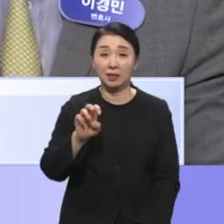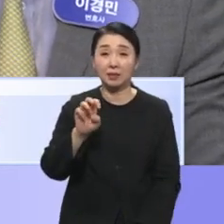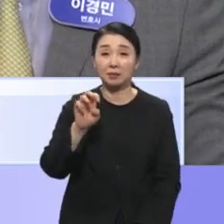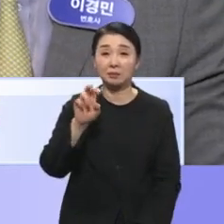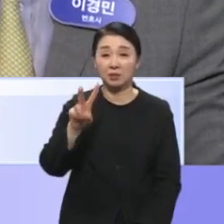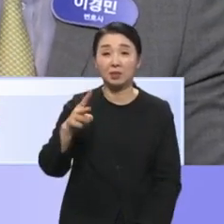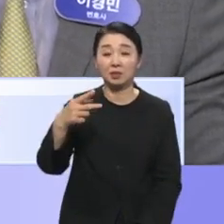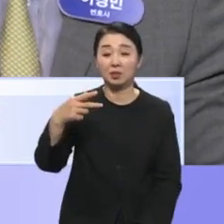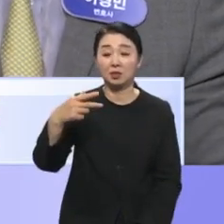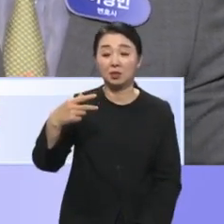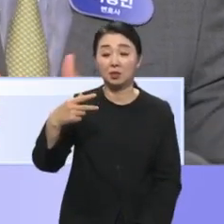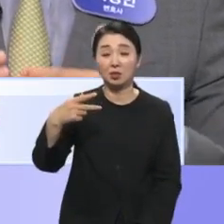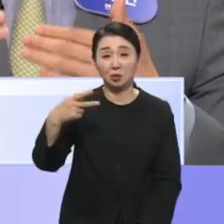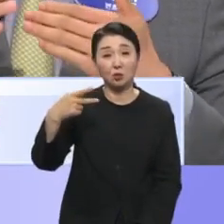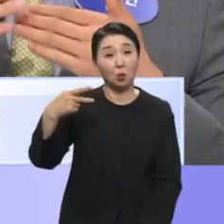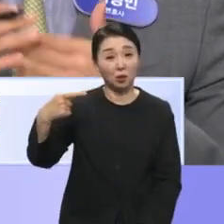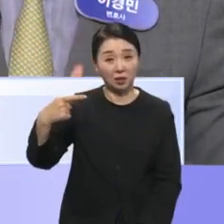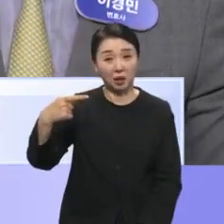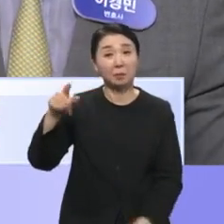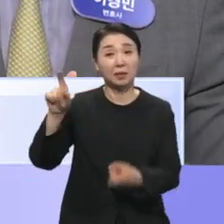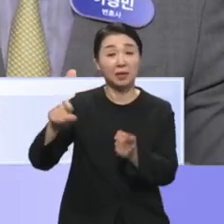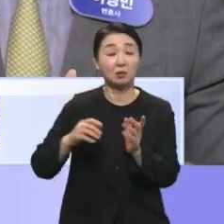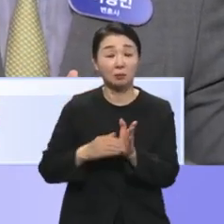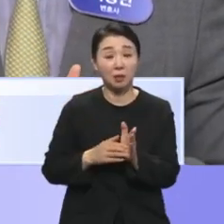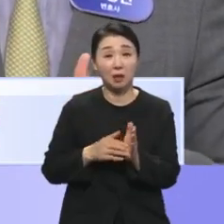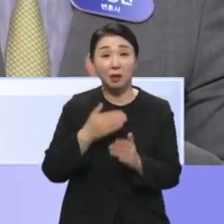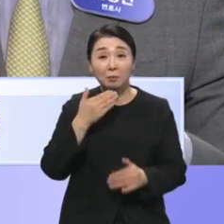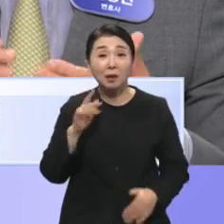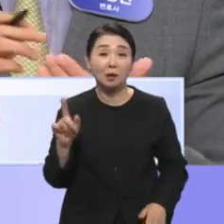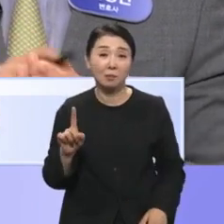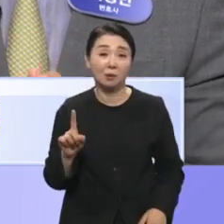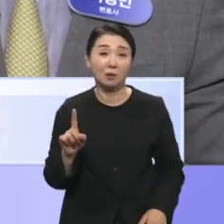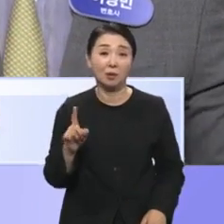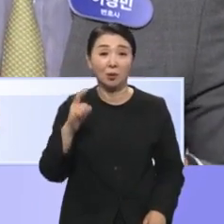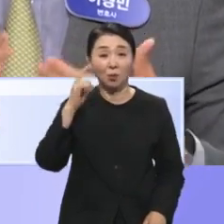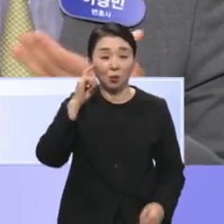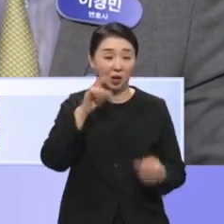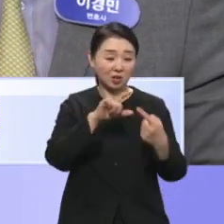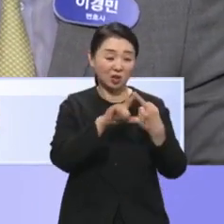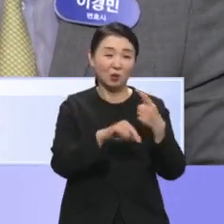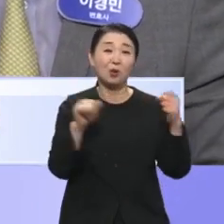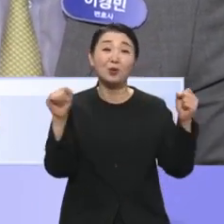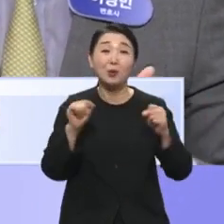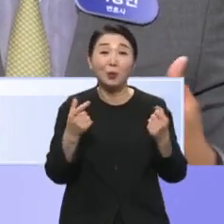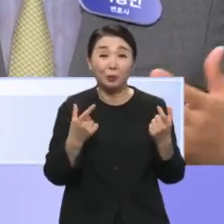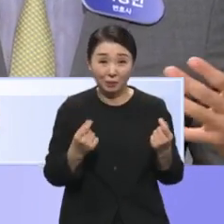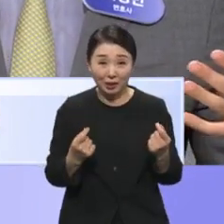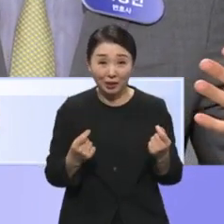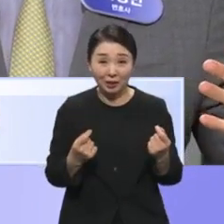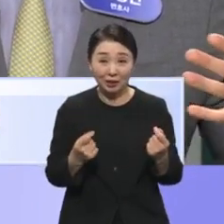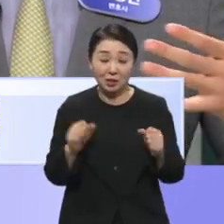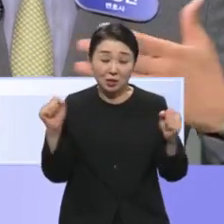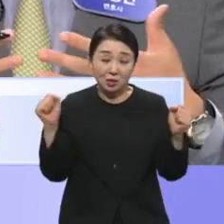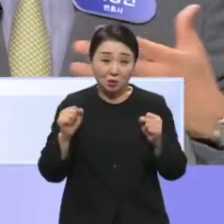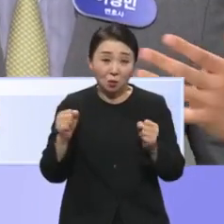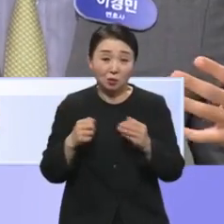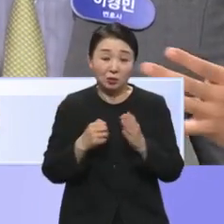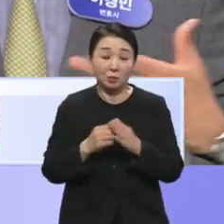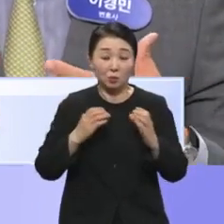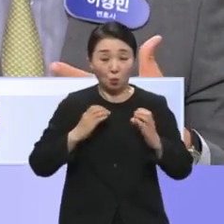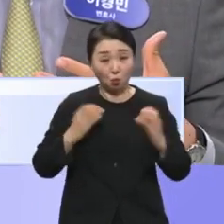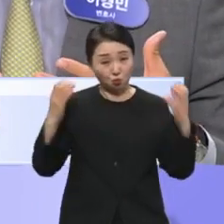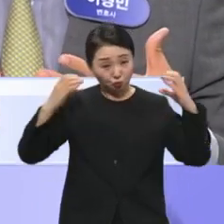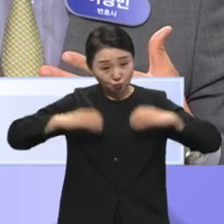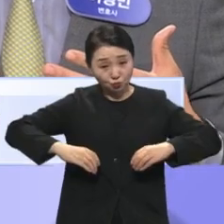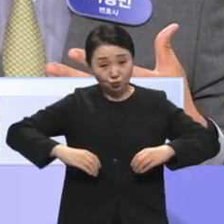들여 왔었습니다 예 근데 그때 그게 가능했던 이유는 아무래도 1월이 겨우 니까 한겨울이니까 옷을 좀 두껍게